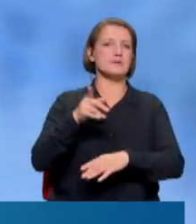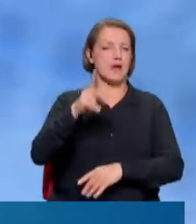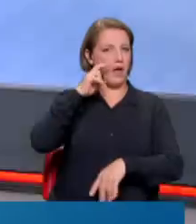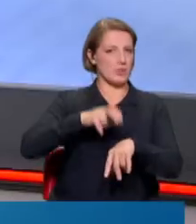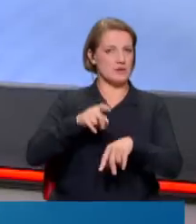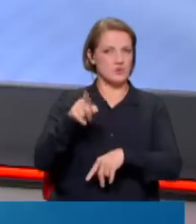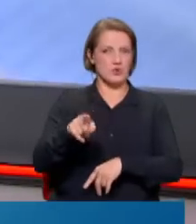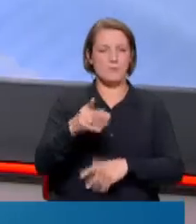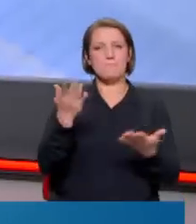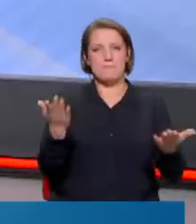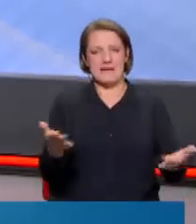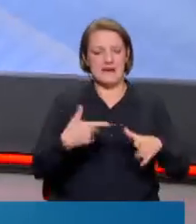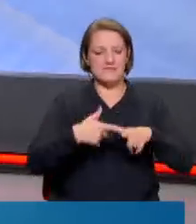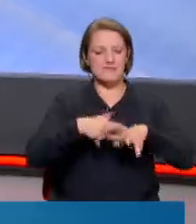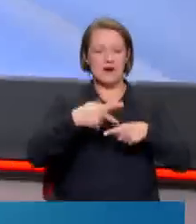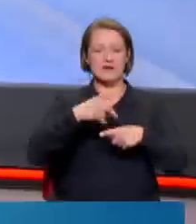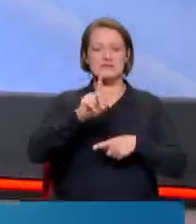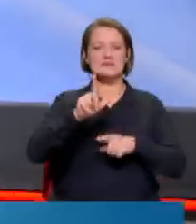hatırlatıyor peki